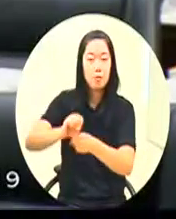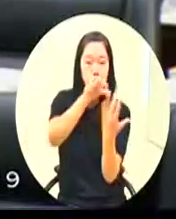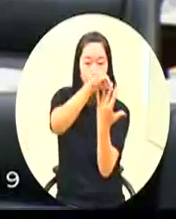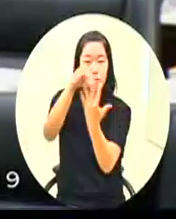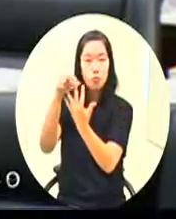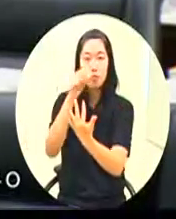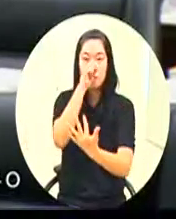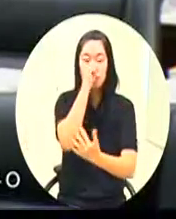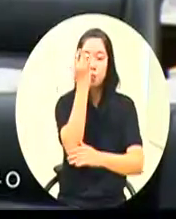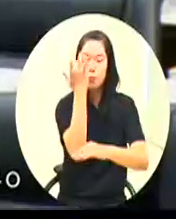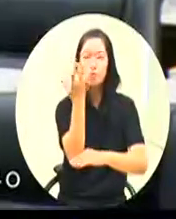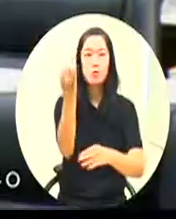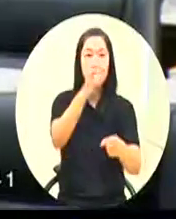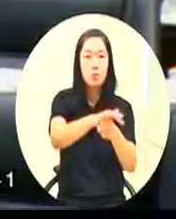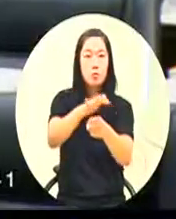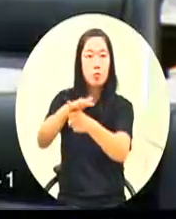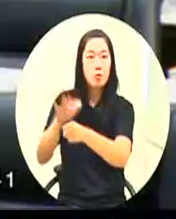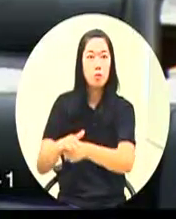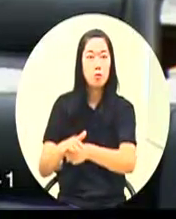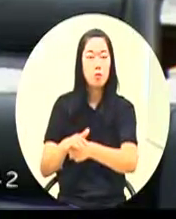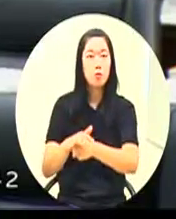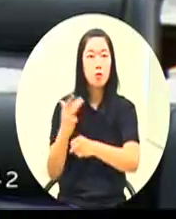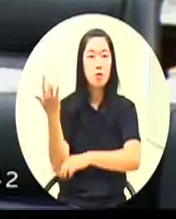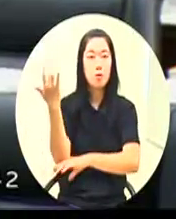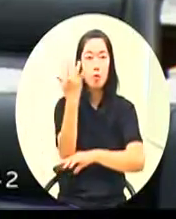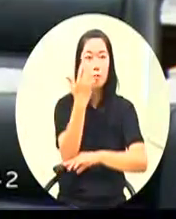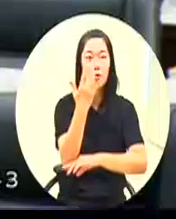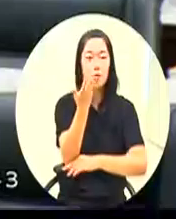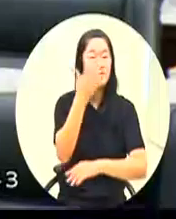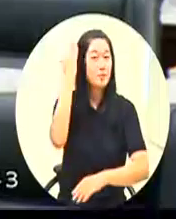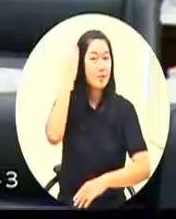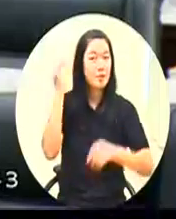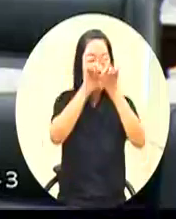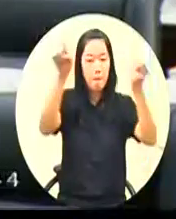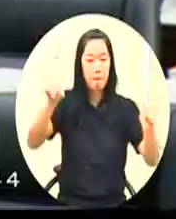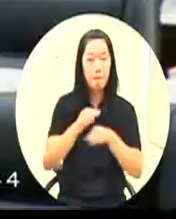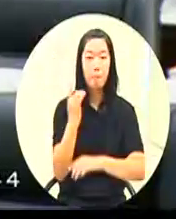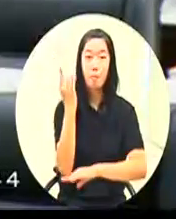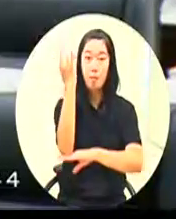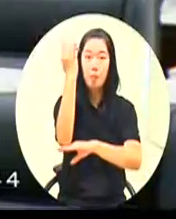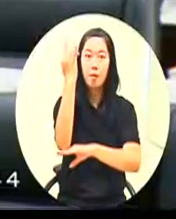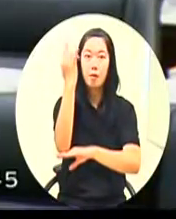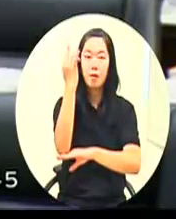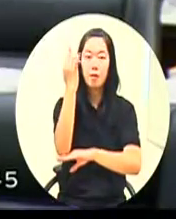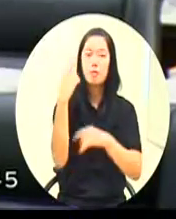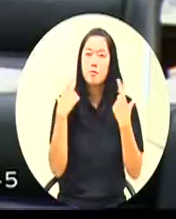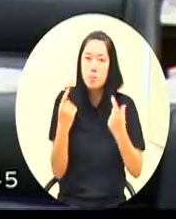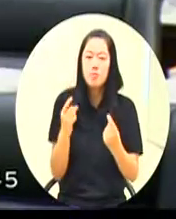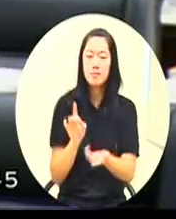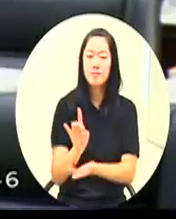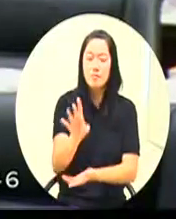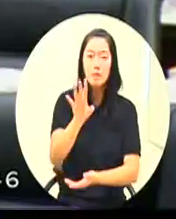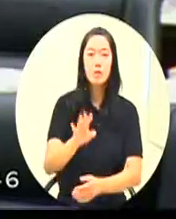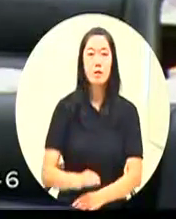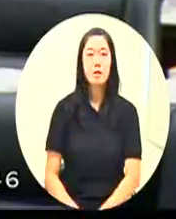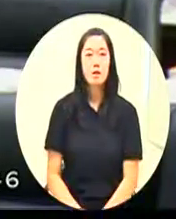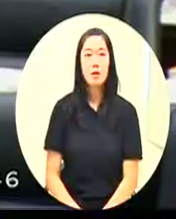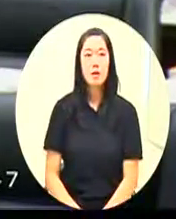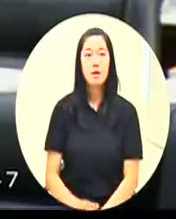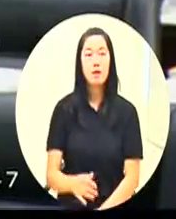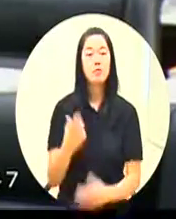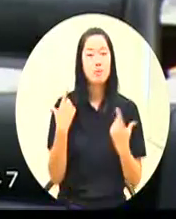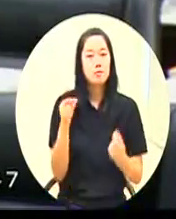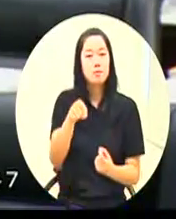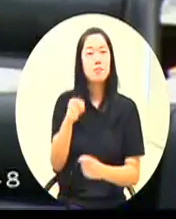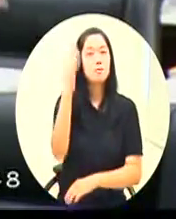那个波卡泽，你给他移了30棵黑板树，本来黑板树就应该被淘汰的啦，本来那个树就应该被